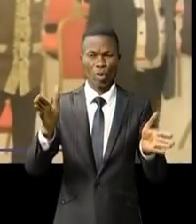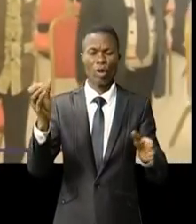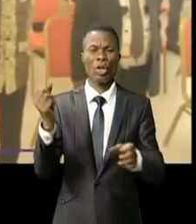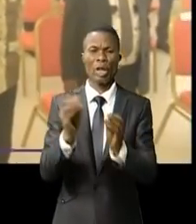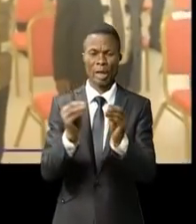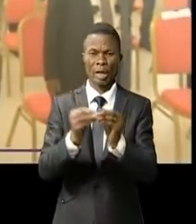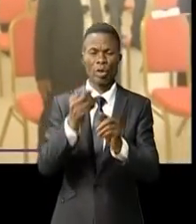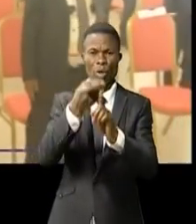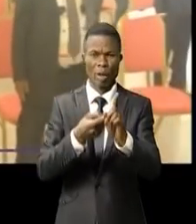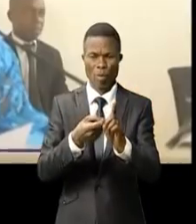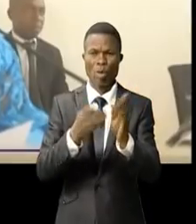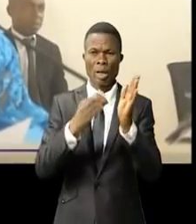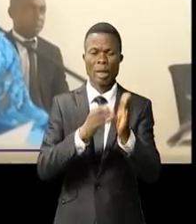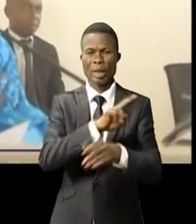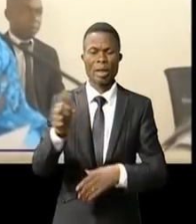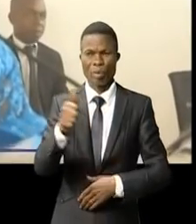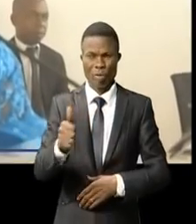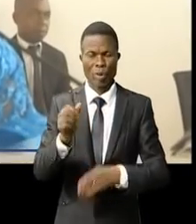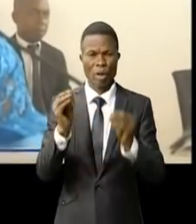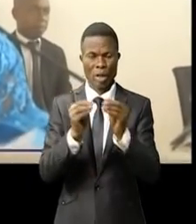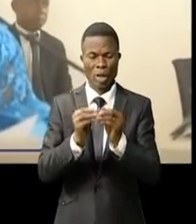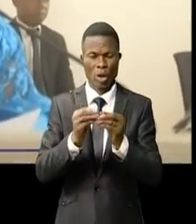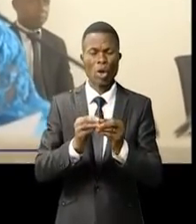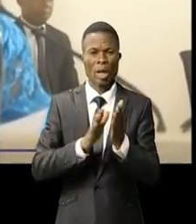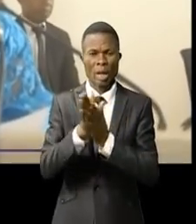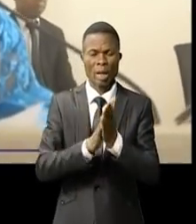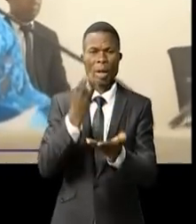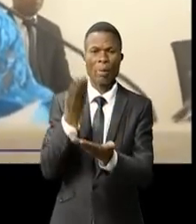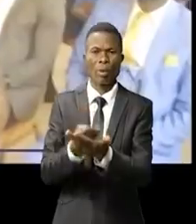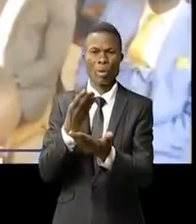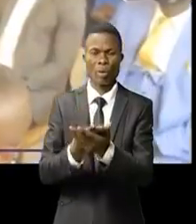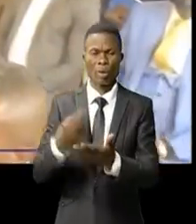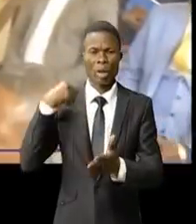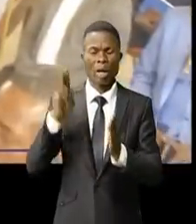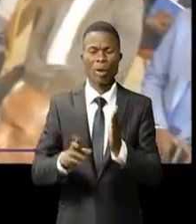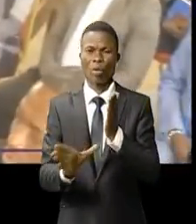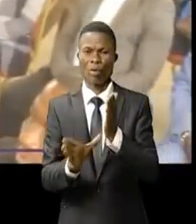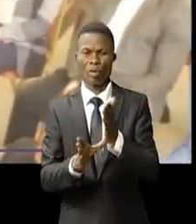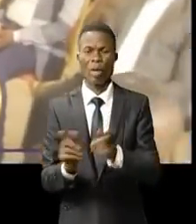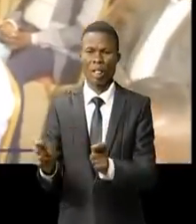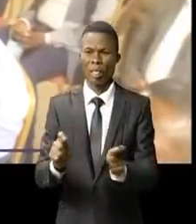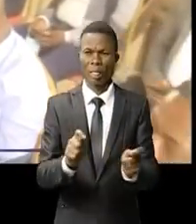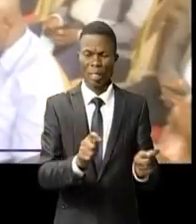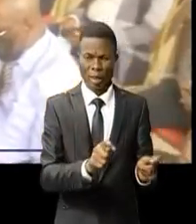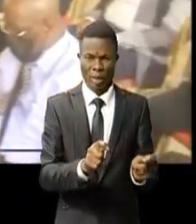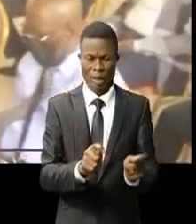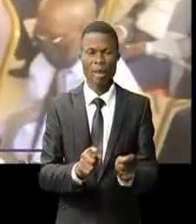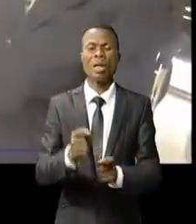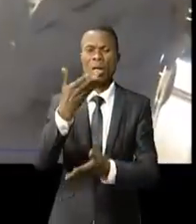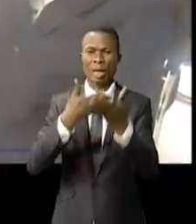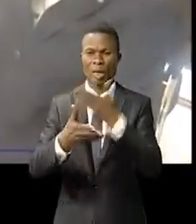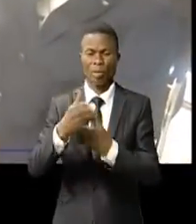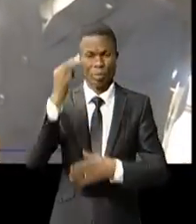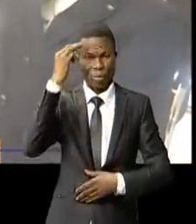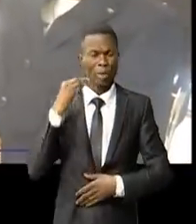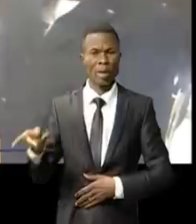de septembre 2021, une session consacrée au budget. Le gouverneur intérimaire du Tanganyika a été représenté par le